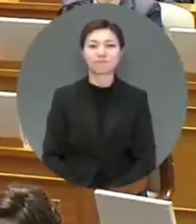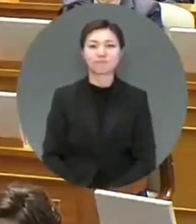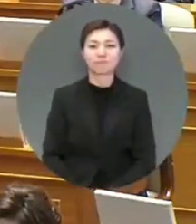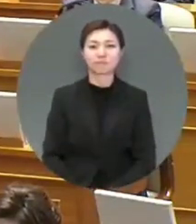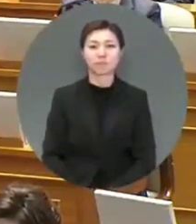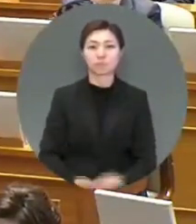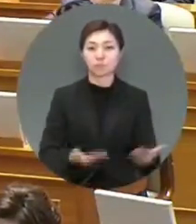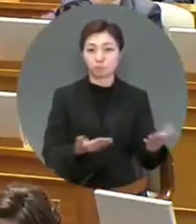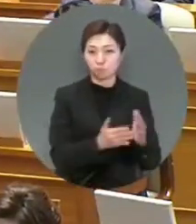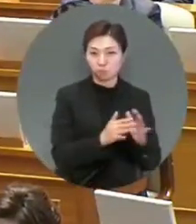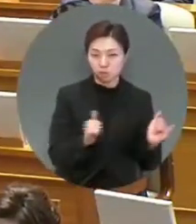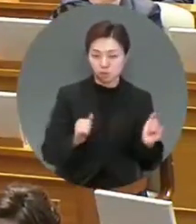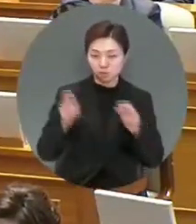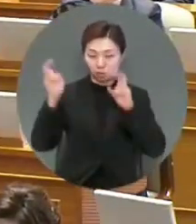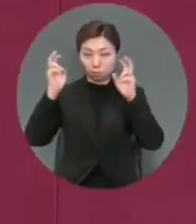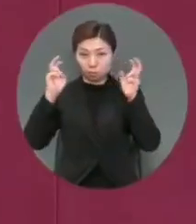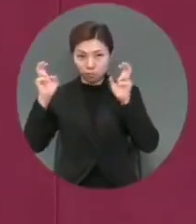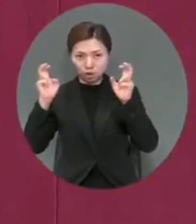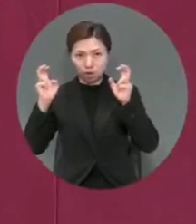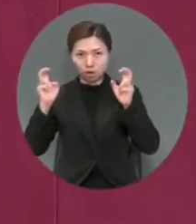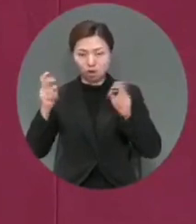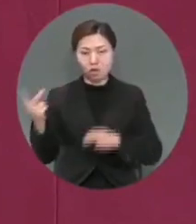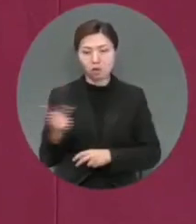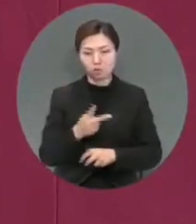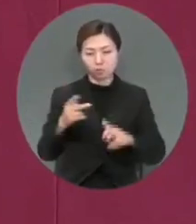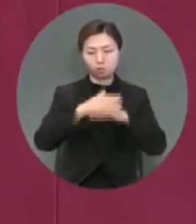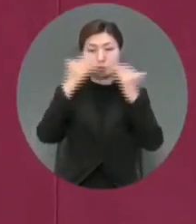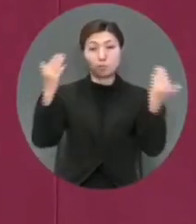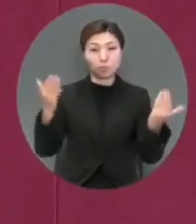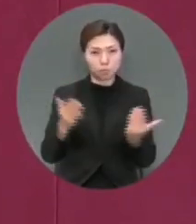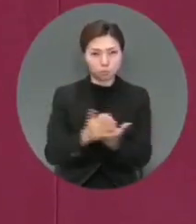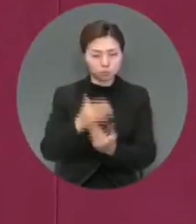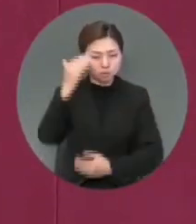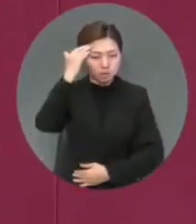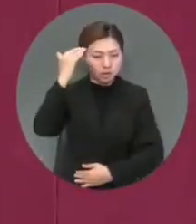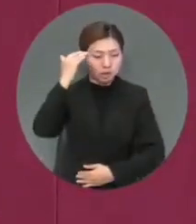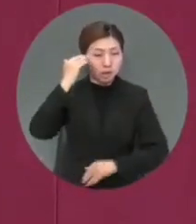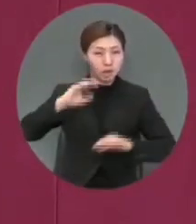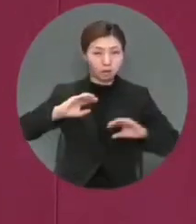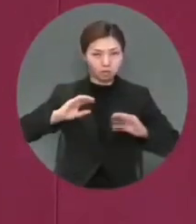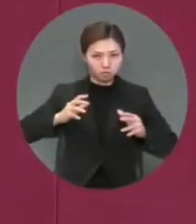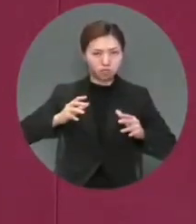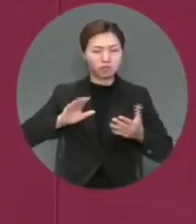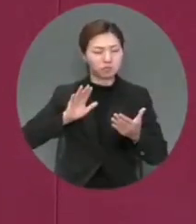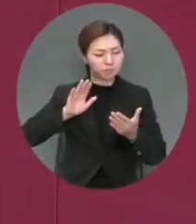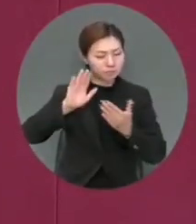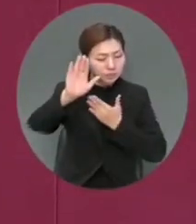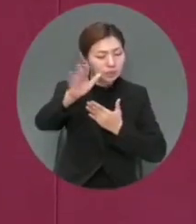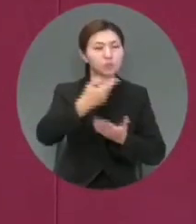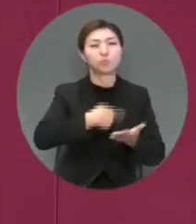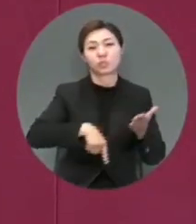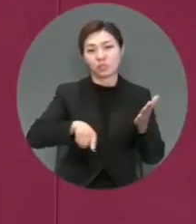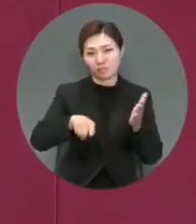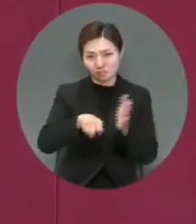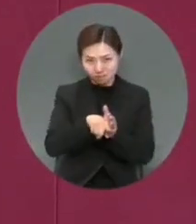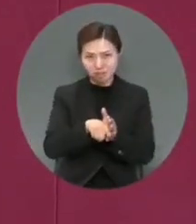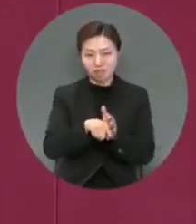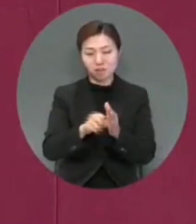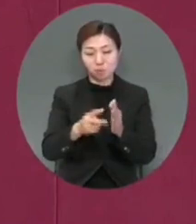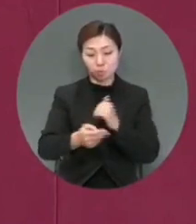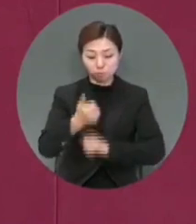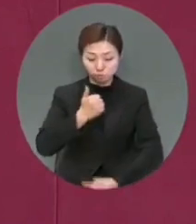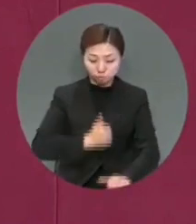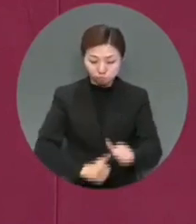노사 모두 대한민국의 미래와 청년의 미래를 위한 노동개혁에 함께해 주실